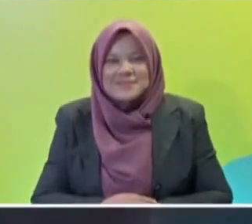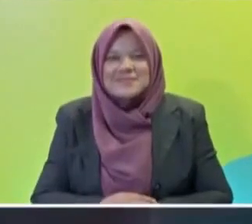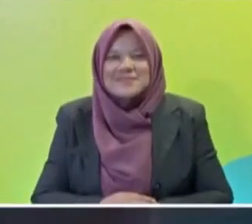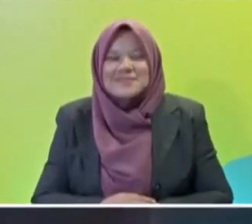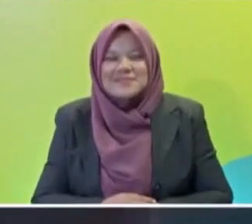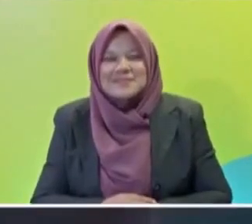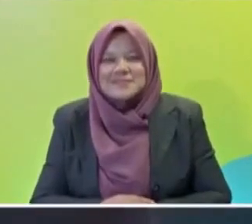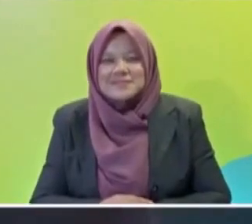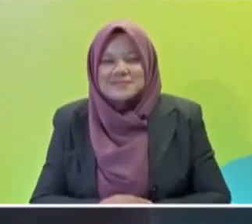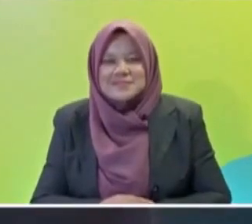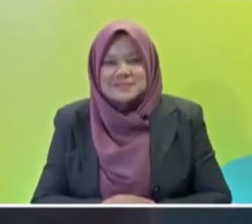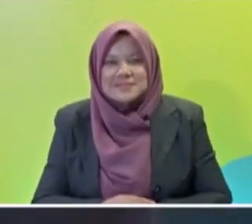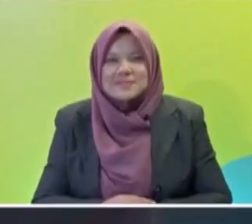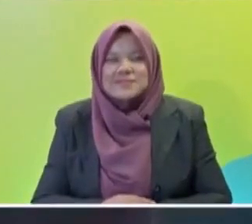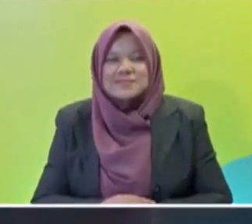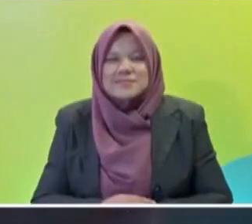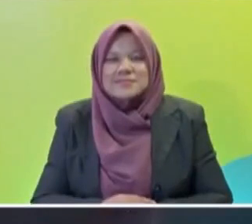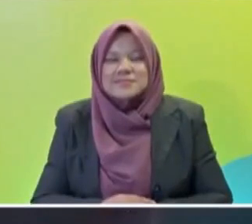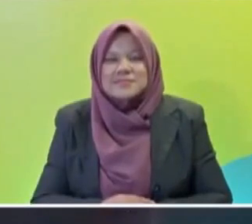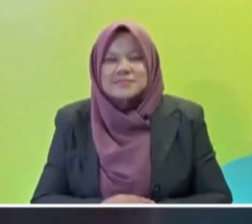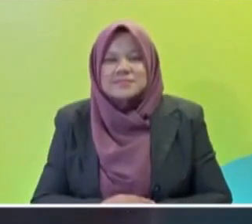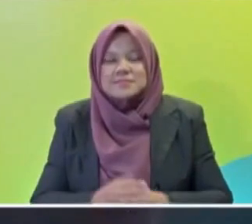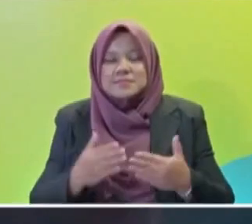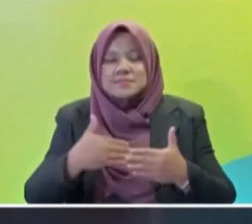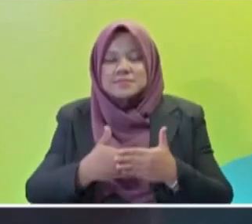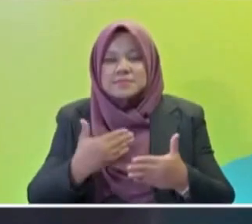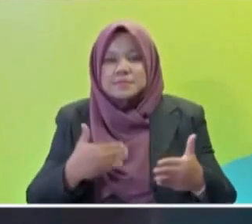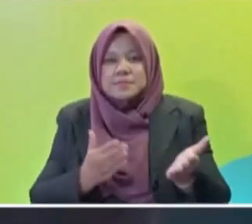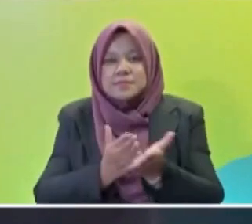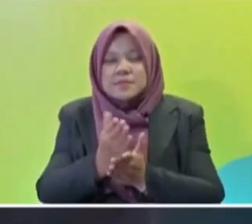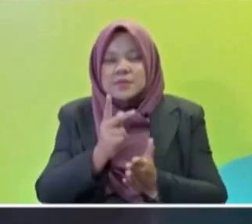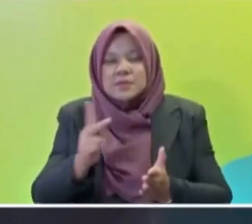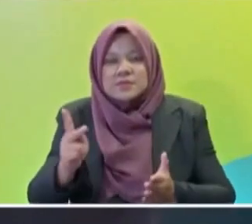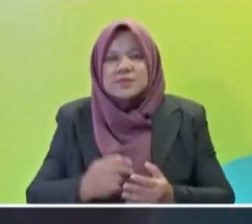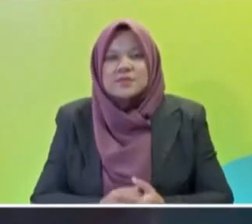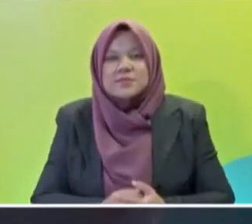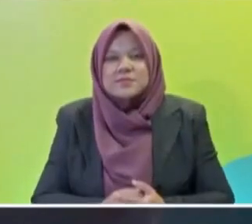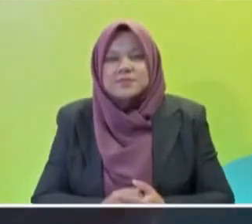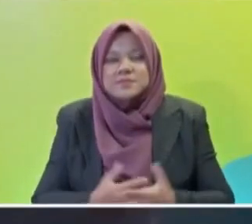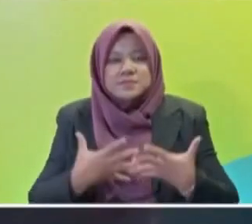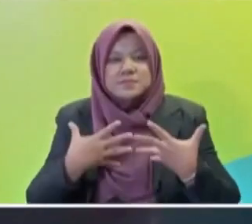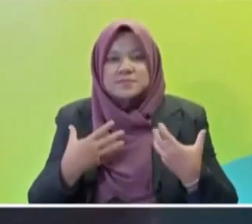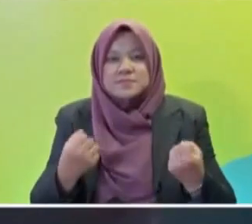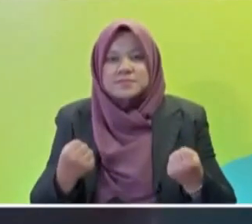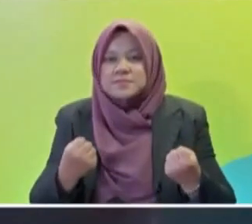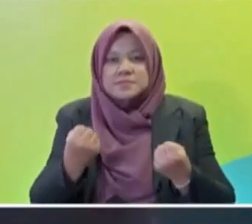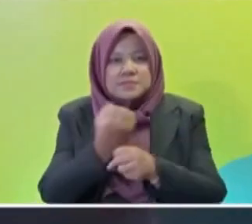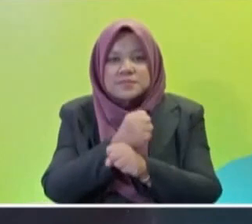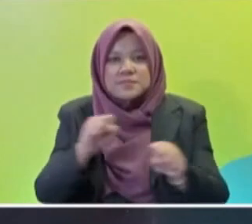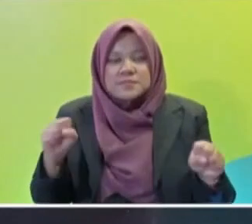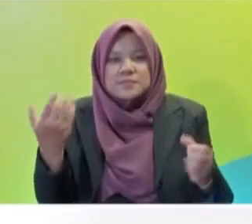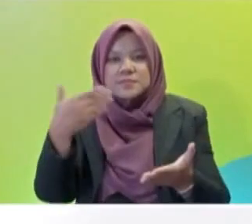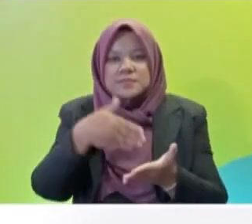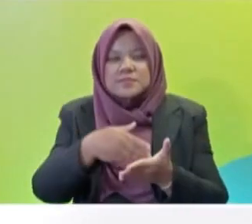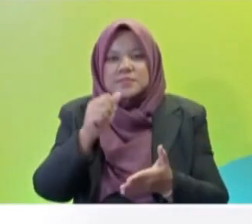isyarat untuk episode kali ini Baiklah cukup sebelum kita teruskan baik untuk sesi ulang